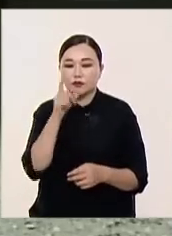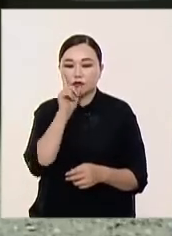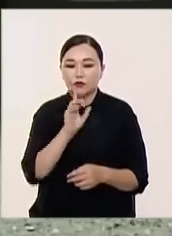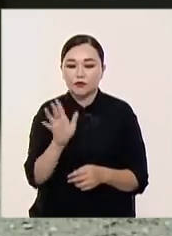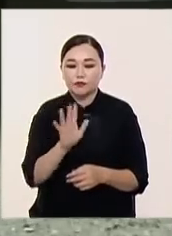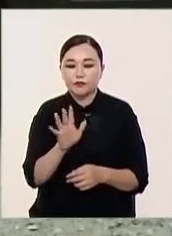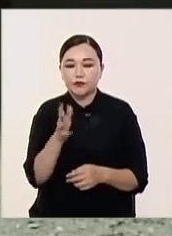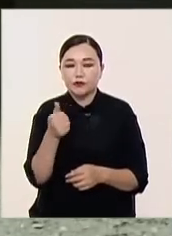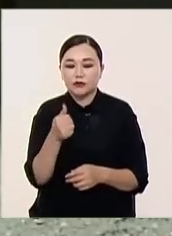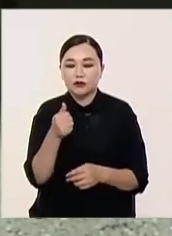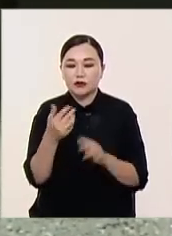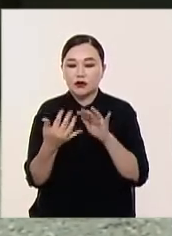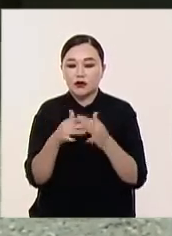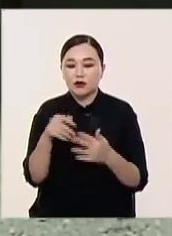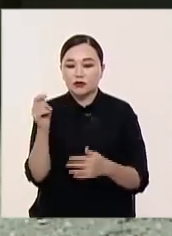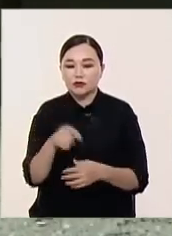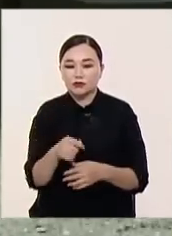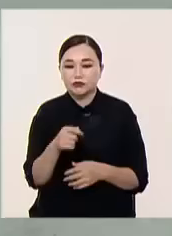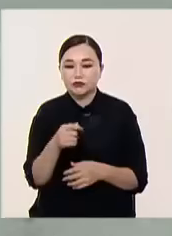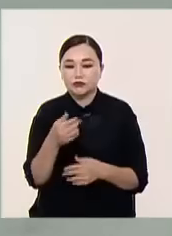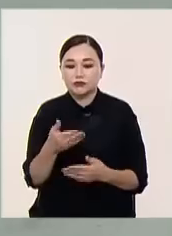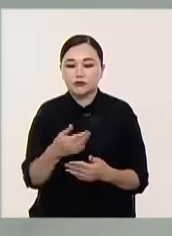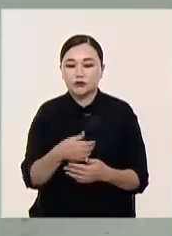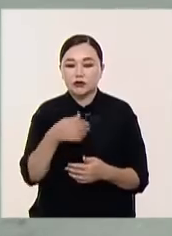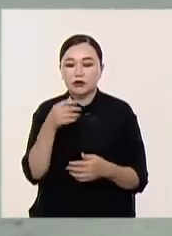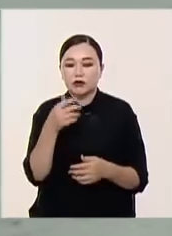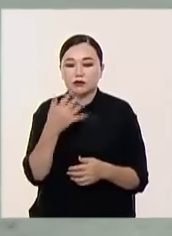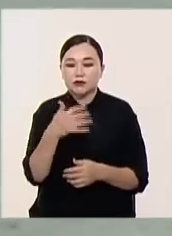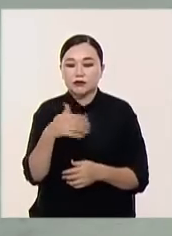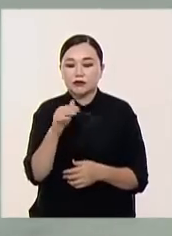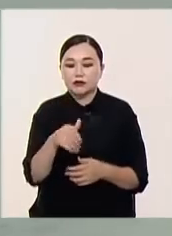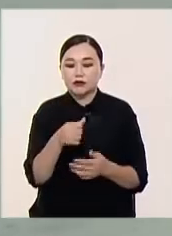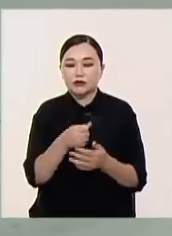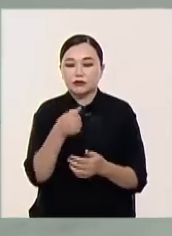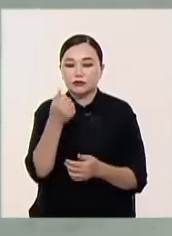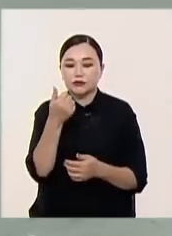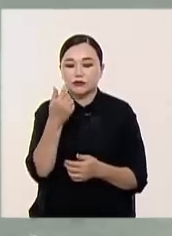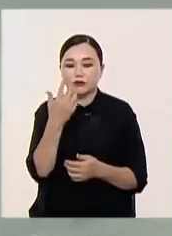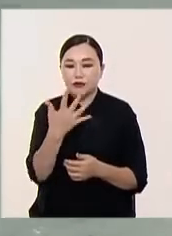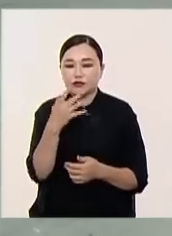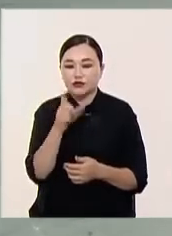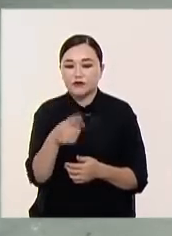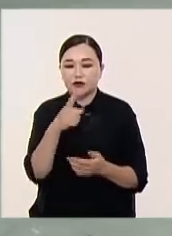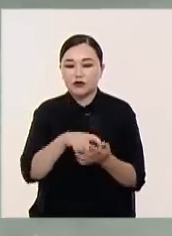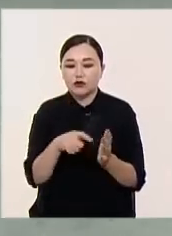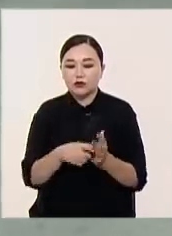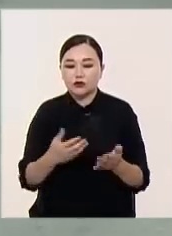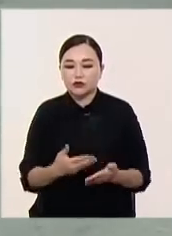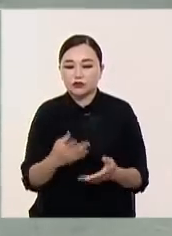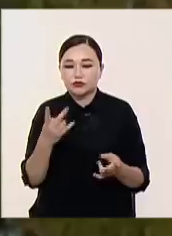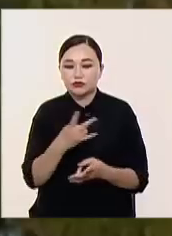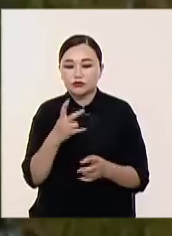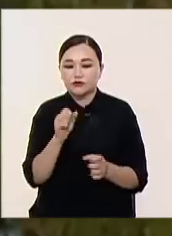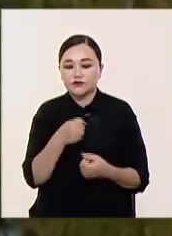тұр. Мында ауыл жақтан келдік, оның үстіне 50 мыңнан 5 адам болып тұру керек бір бөлмеге, ол вообще мүмкін емес